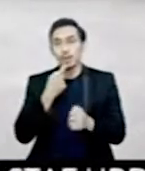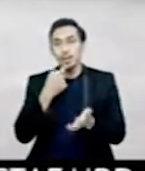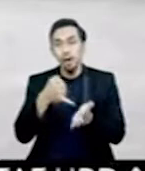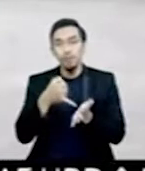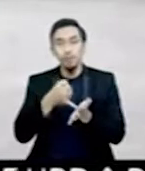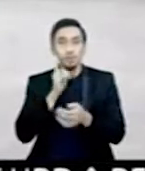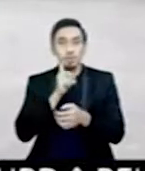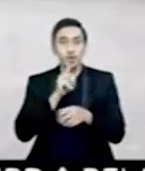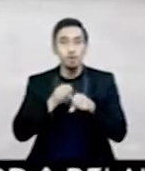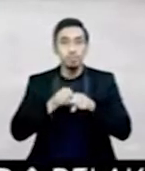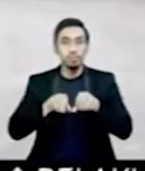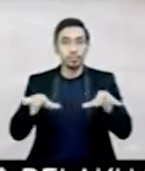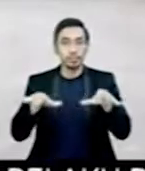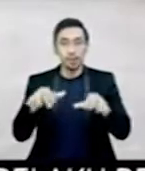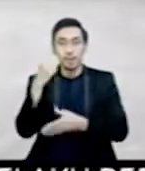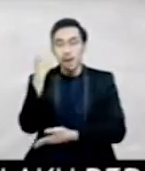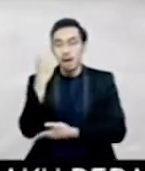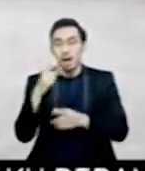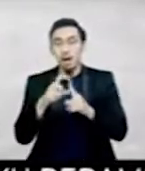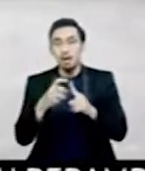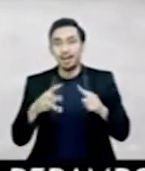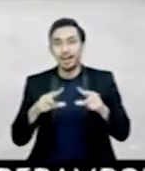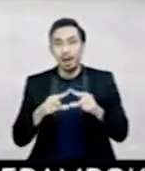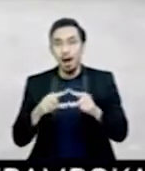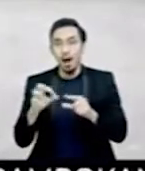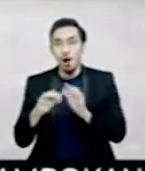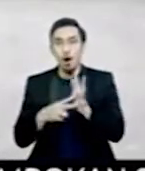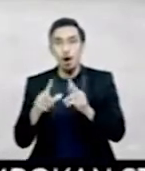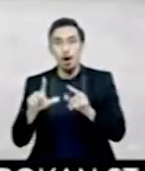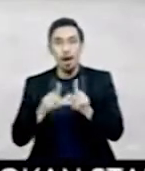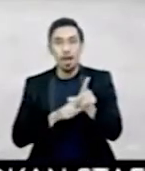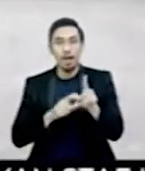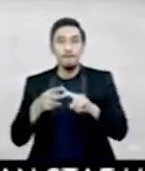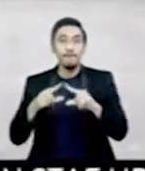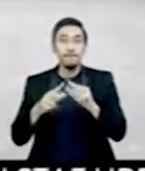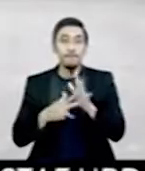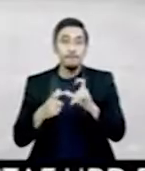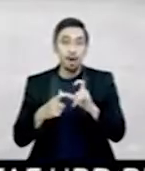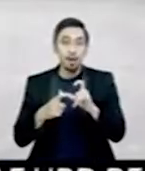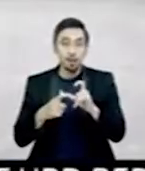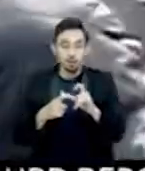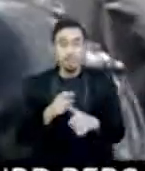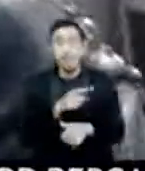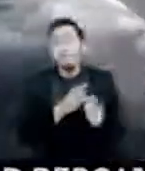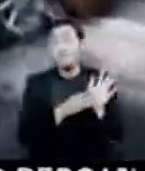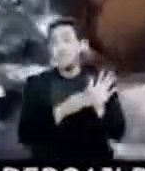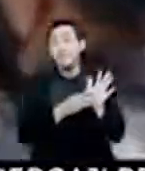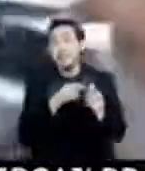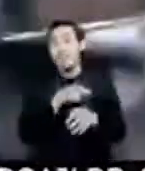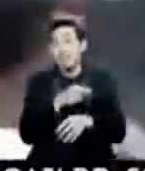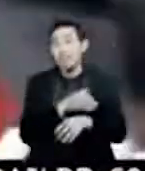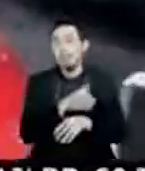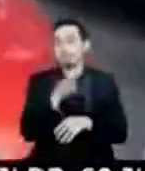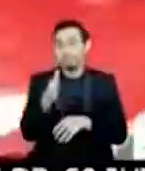menyeret tersangka Dea OnlyFans. Marcel Widianto diperiksa sebagai saksi dan hadir di kantor di Treskrimsus